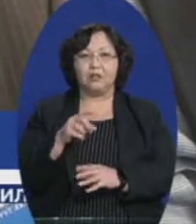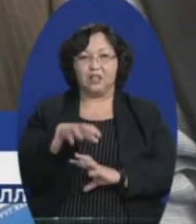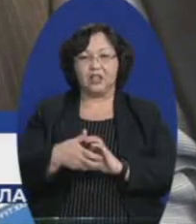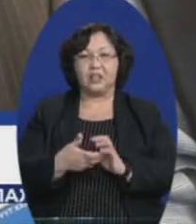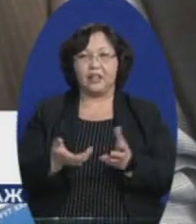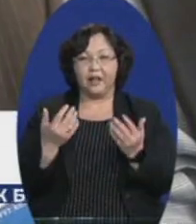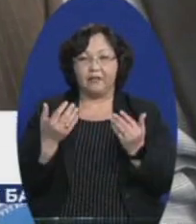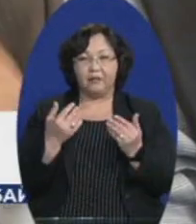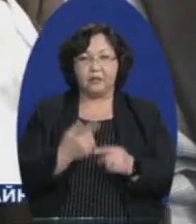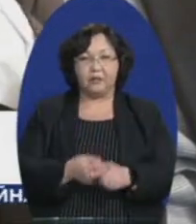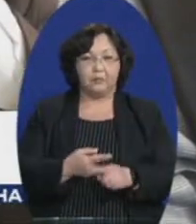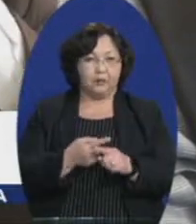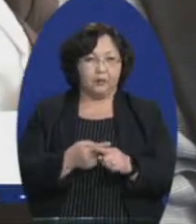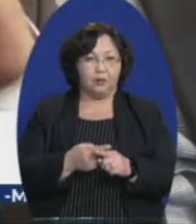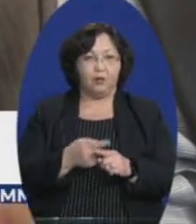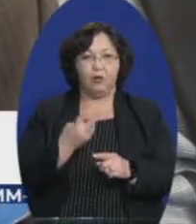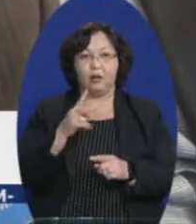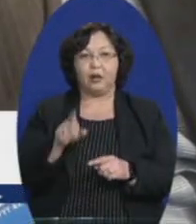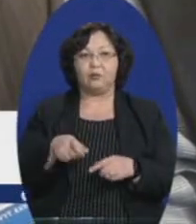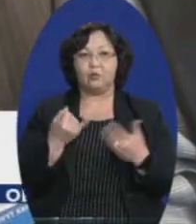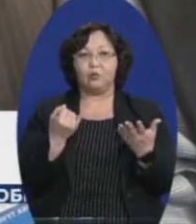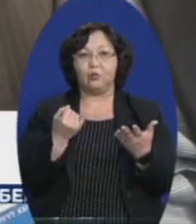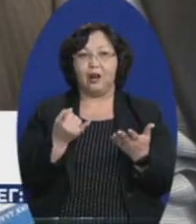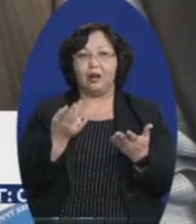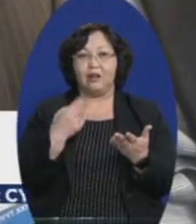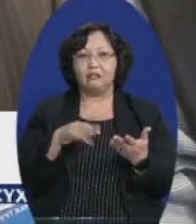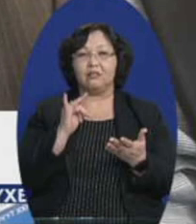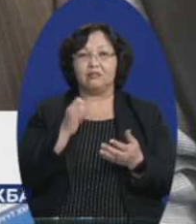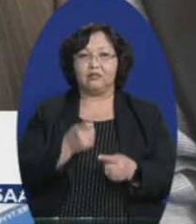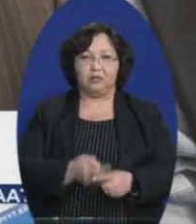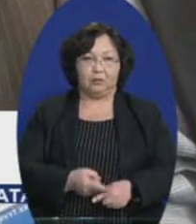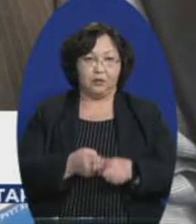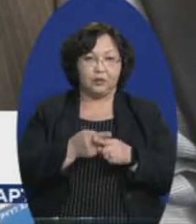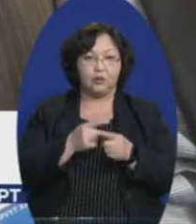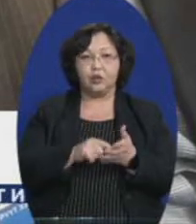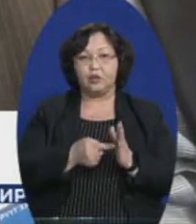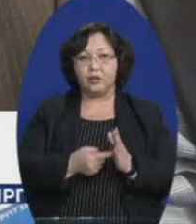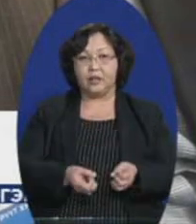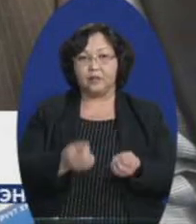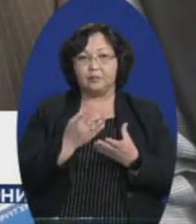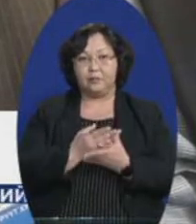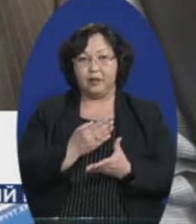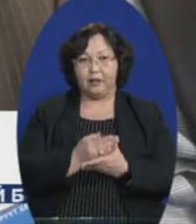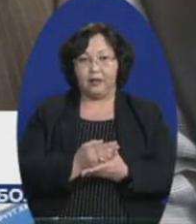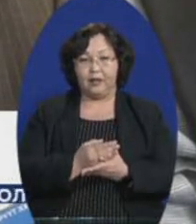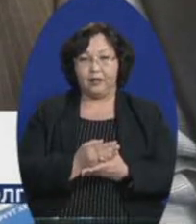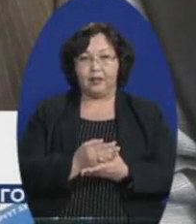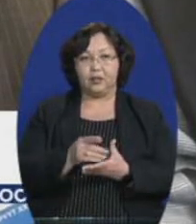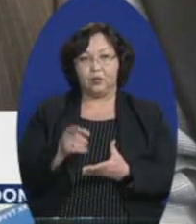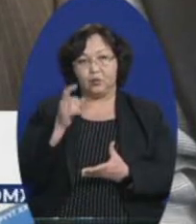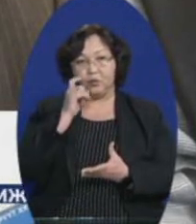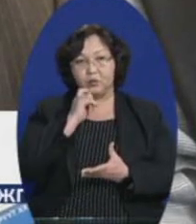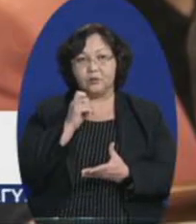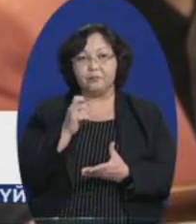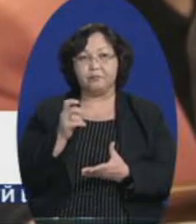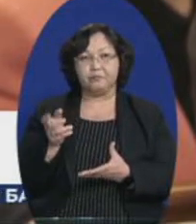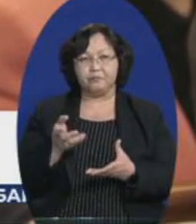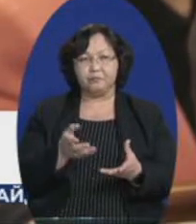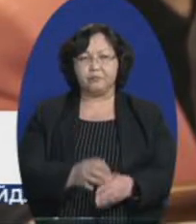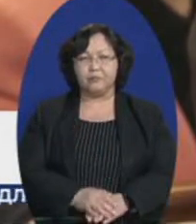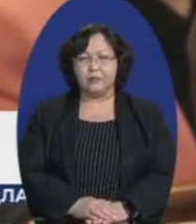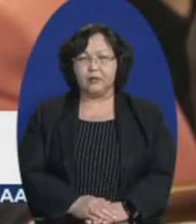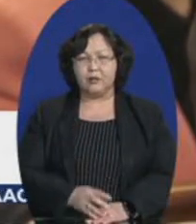нэмэгдсэн ойролцоогоор 2.6 дахин нэмэгдсэн гэсэн тооцоонууд байгаа. За өнөө үед бас өсөлтийг нэлээд үзүүлсэн.